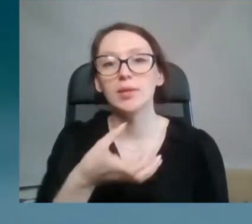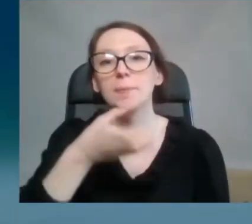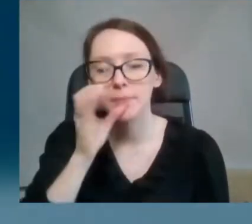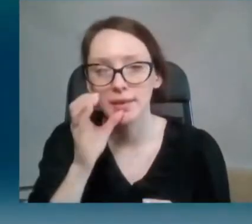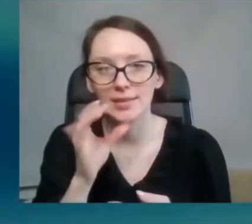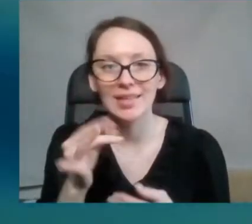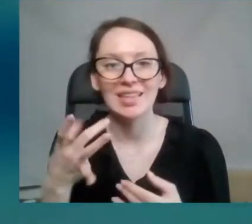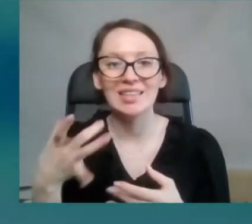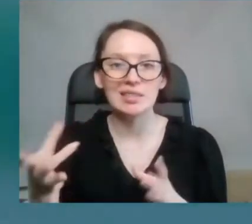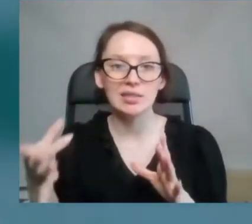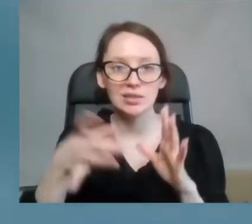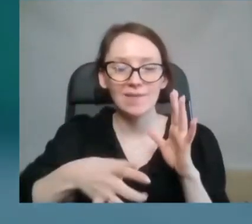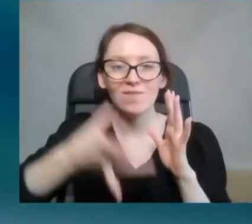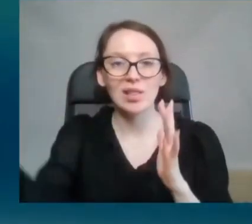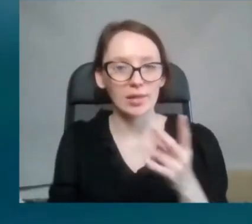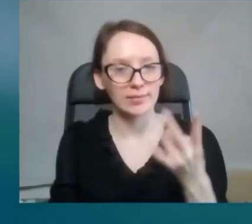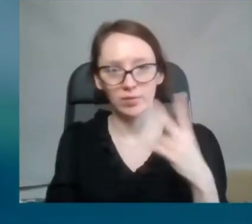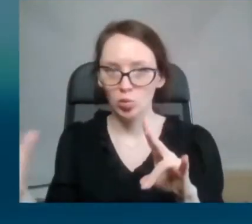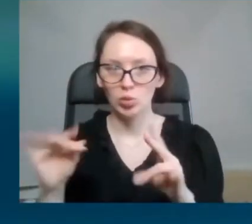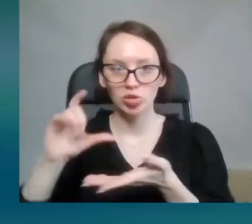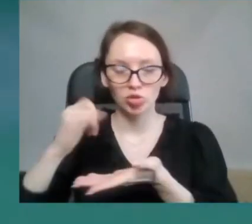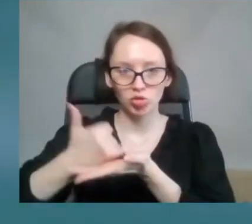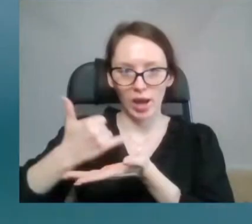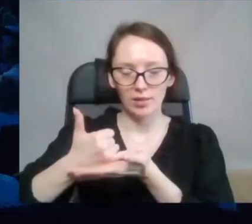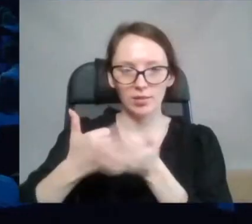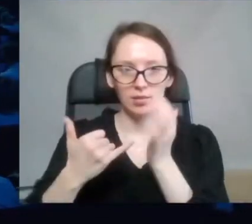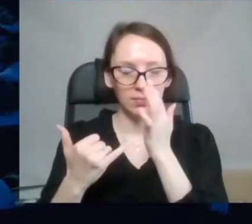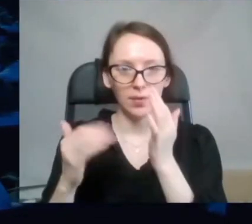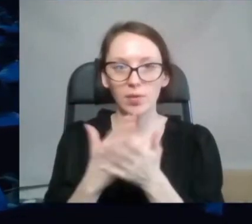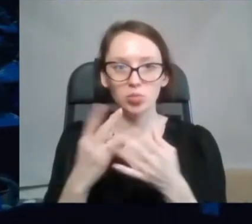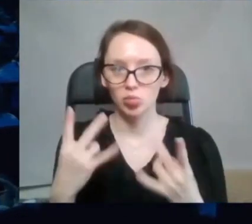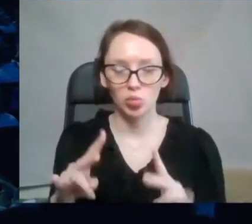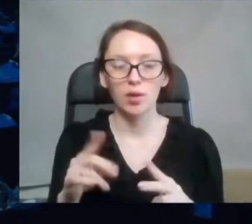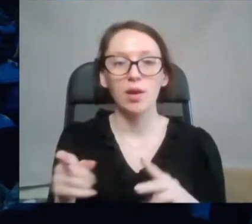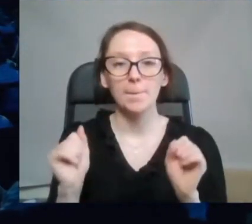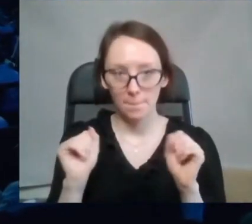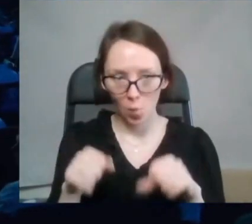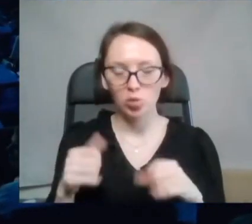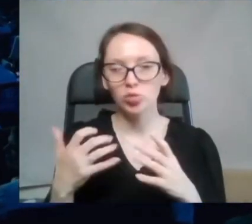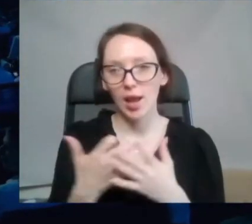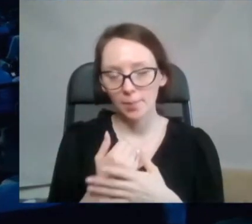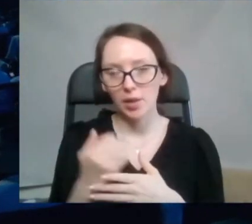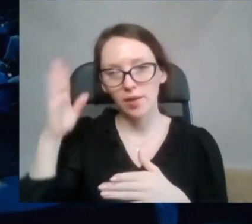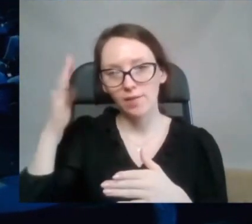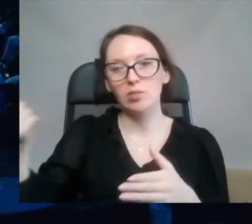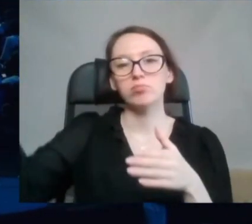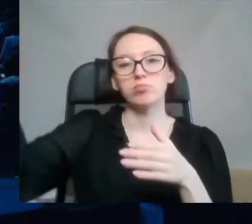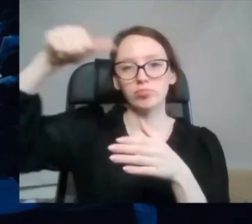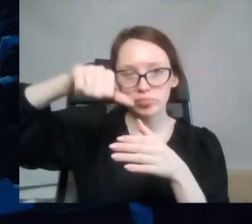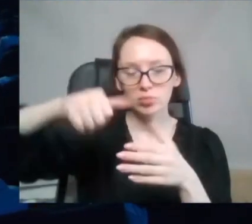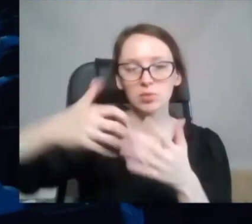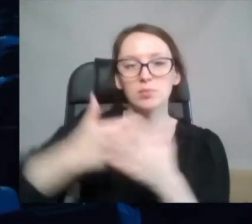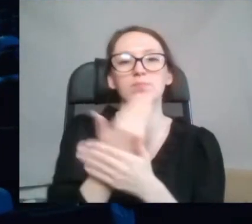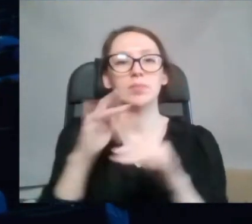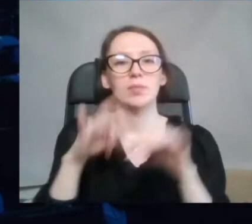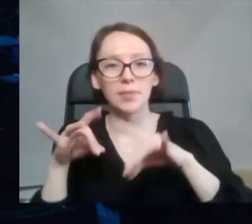нужно вытаскивать из чайника вообще. Его можно опять наполнять водой, опять кипятить и опять